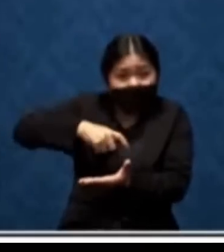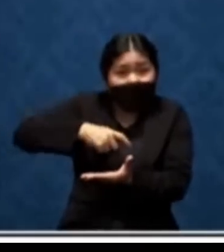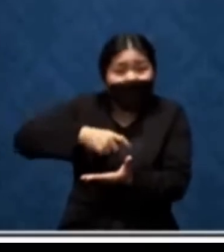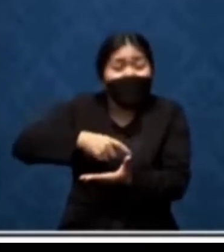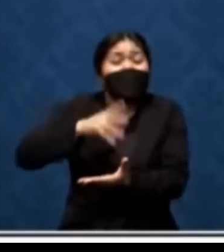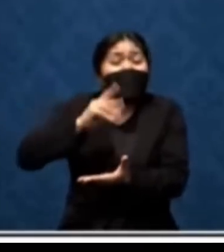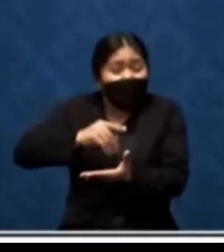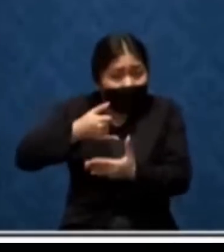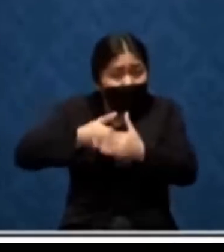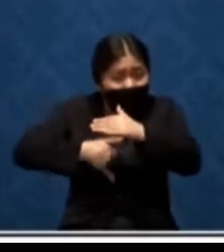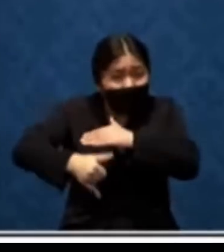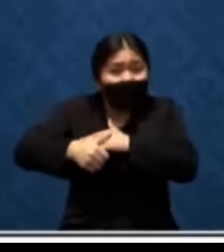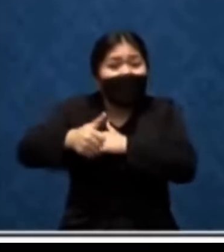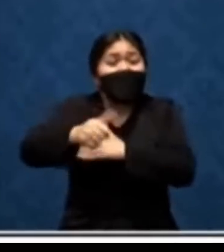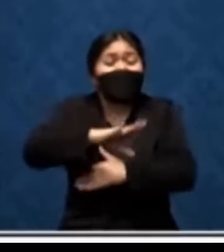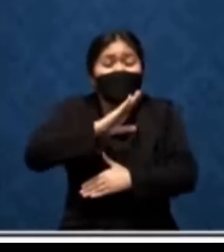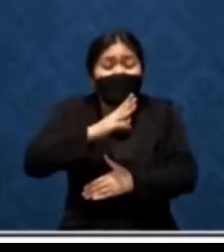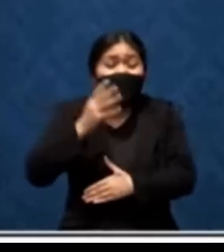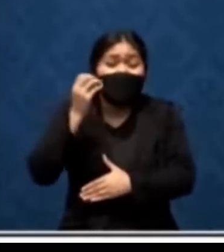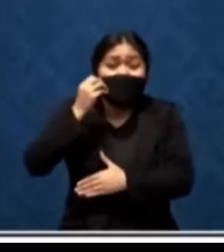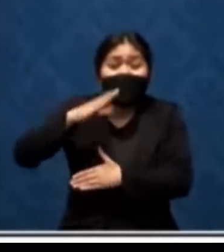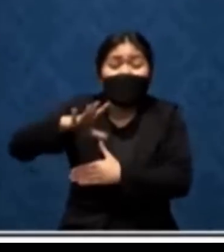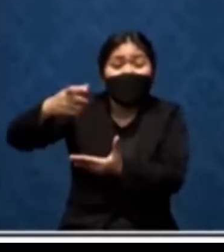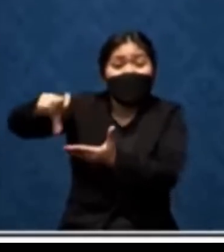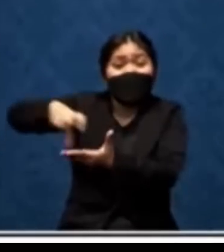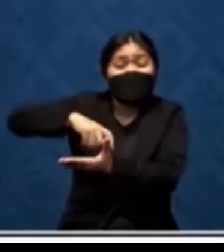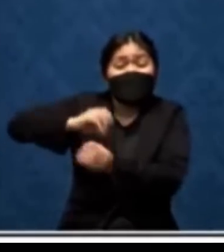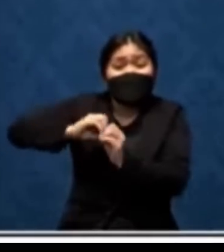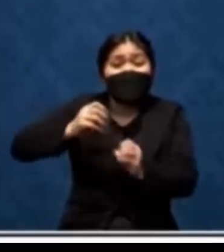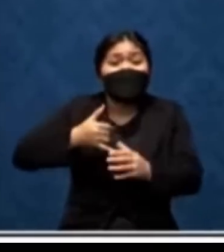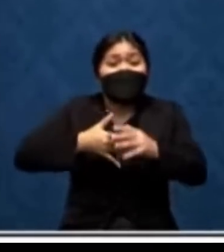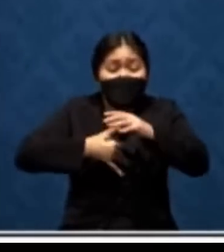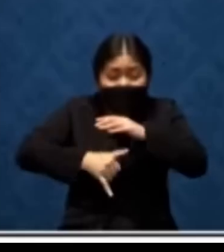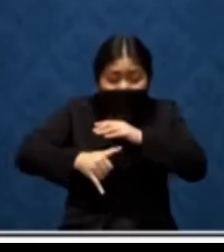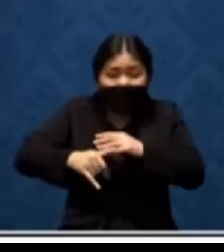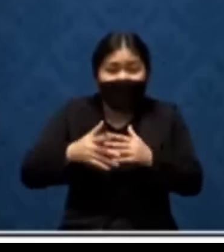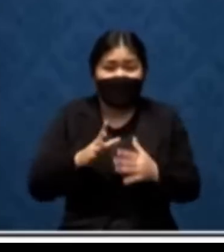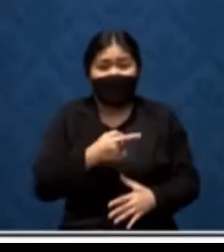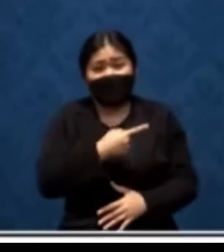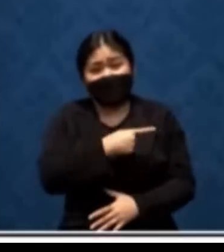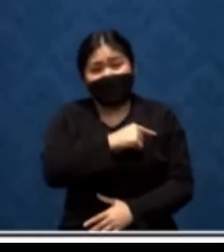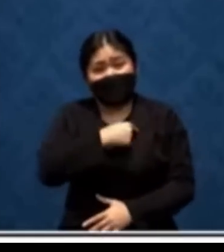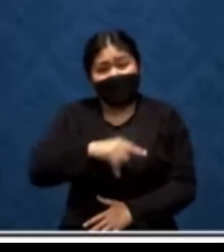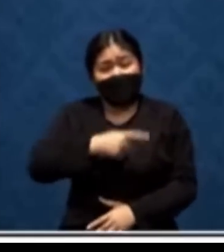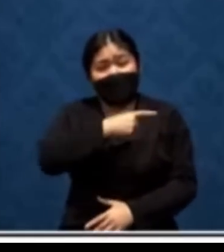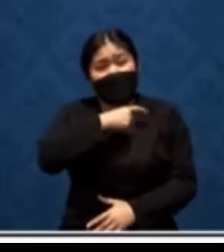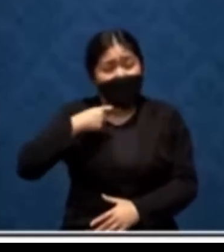างบ้านมาไถ่ตัวกลับไปดิฉันอาจจะถูกฆ่าตายหรือขายส่งต่อเอเย่นที่โห